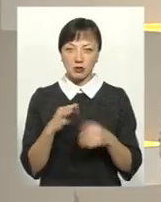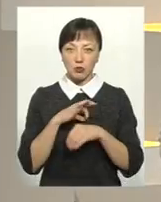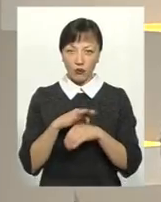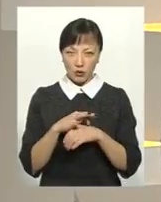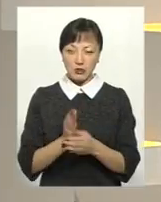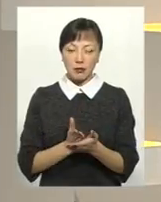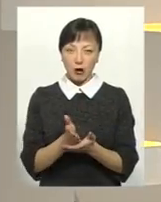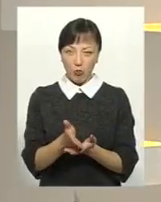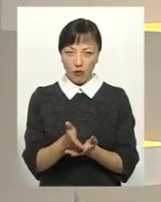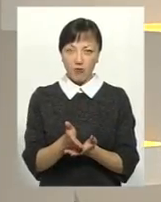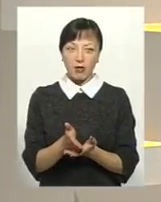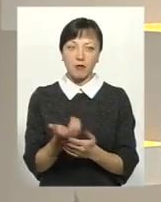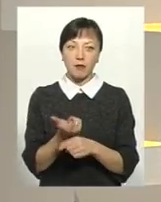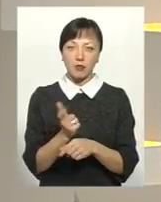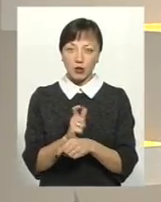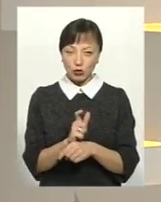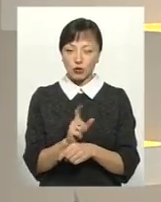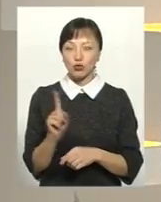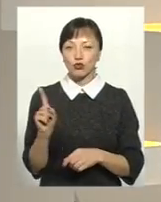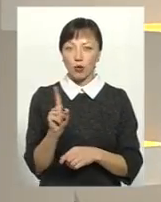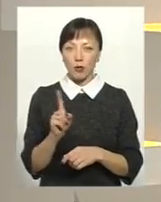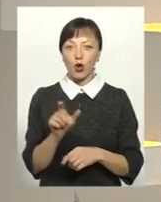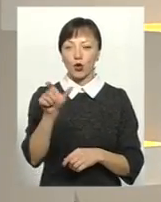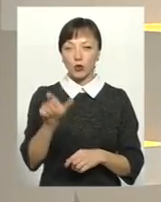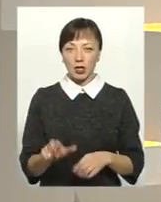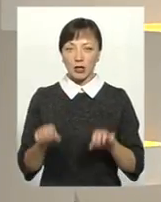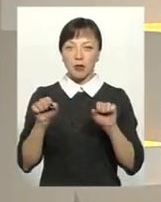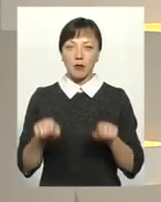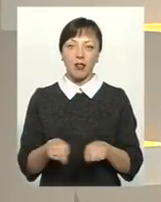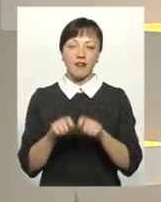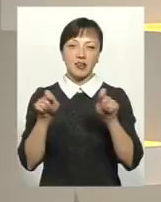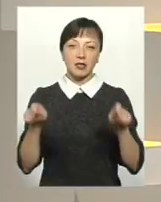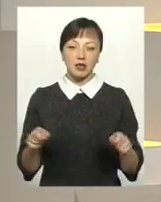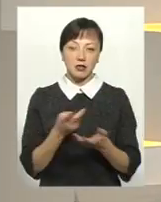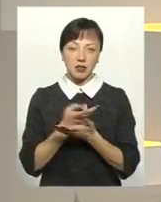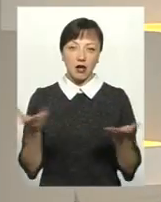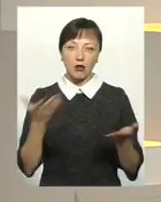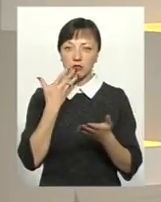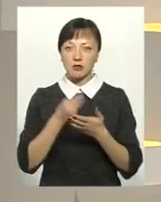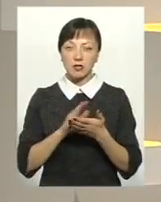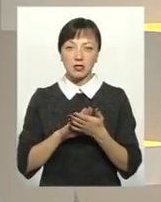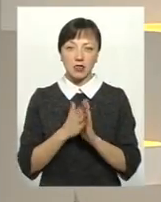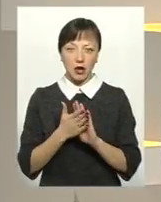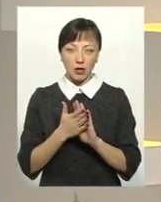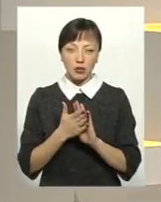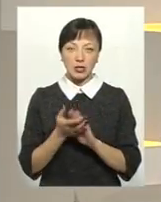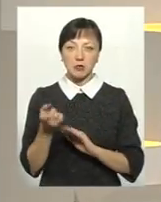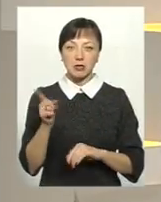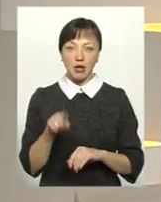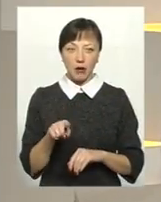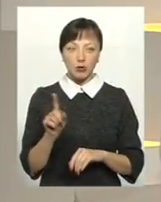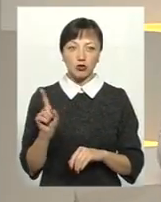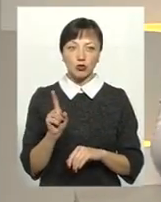вона спрямована в більшості на те, щоб людина могла відкрити загалу свій статус, тим самим,